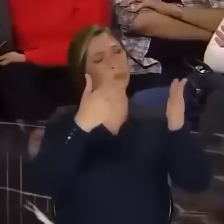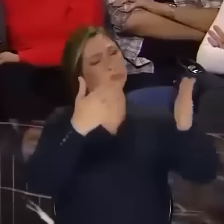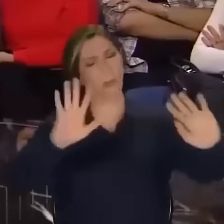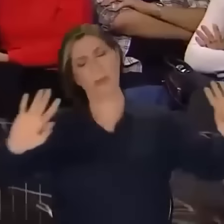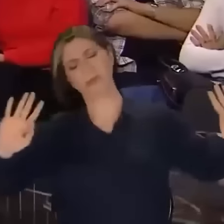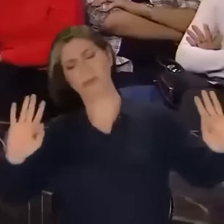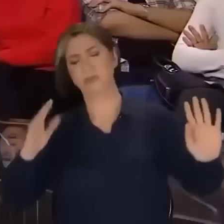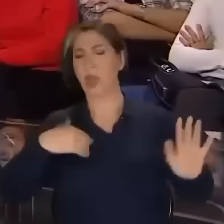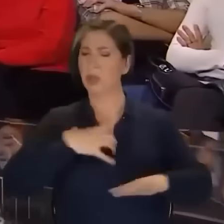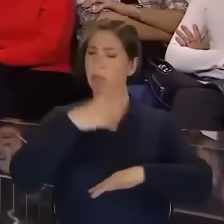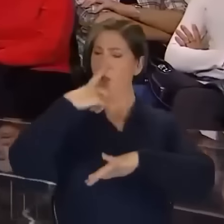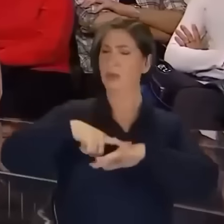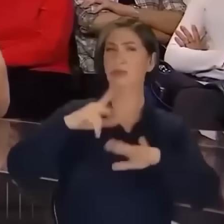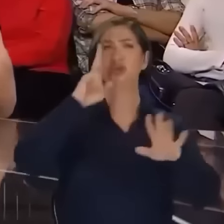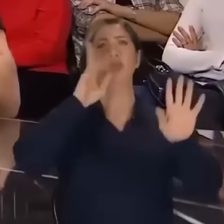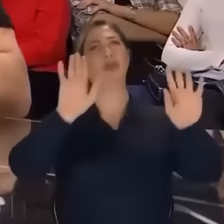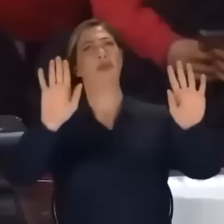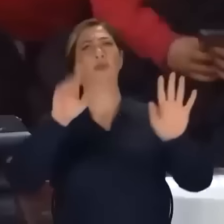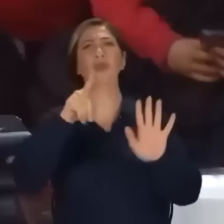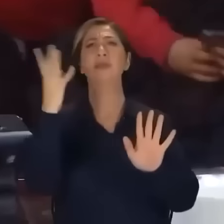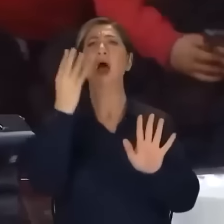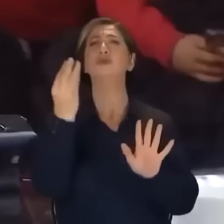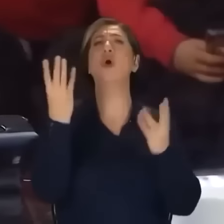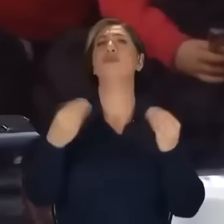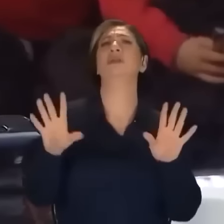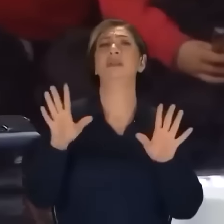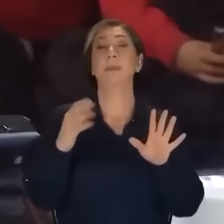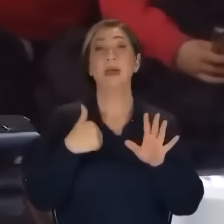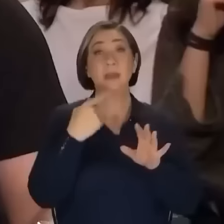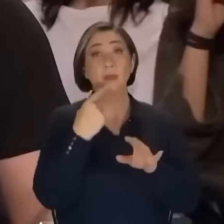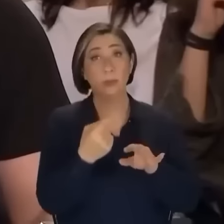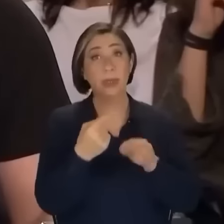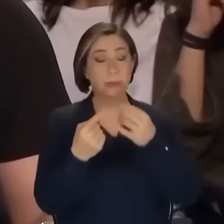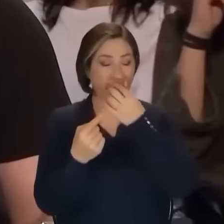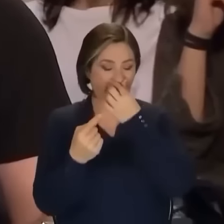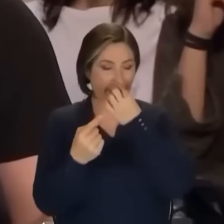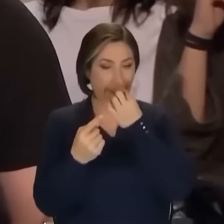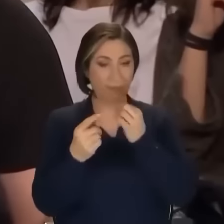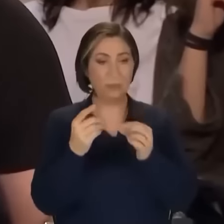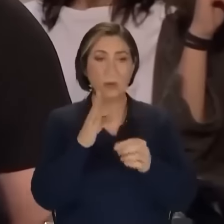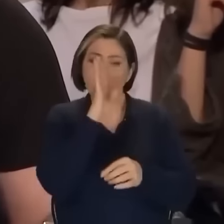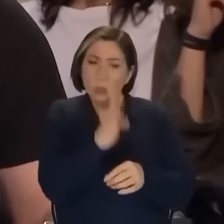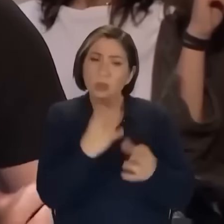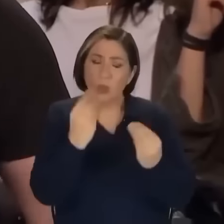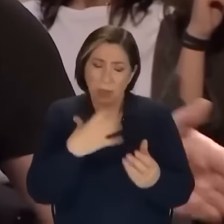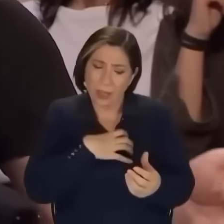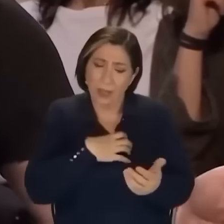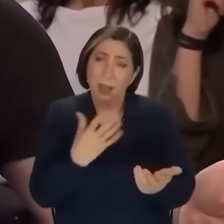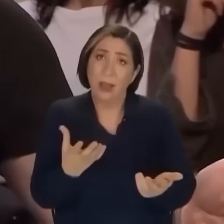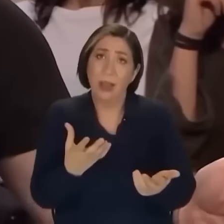işte son son bu Yani daha bundan iyisi olmaz Ben diyorum ki dürüst olalım